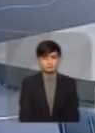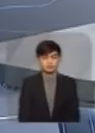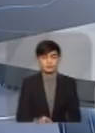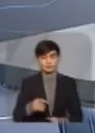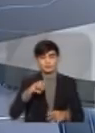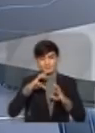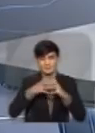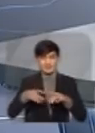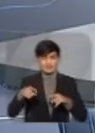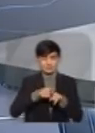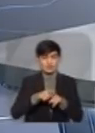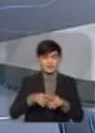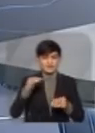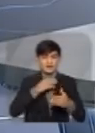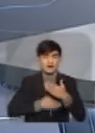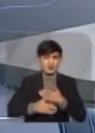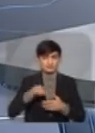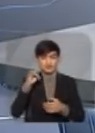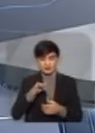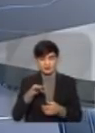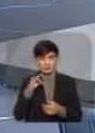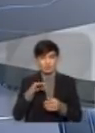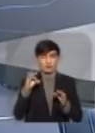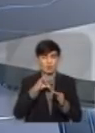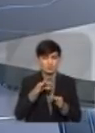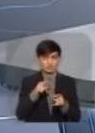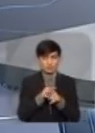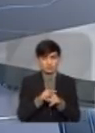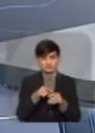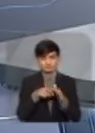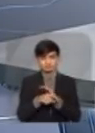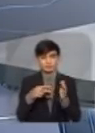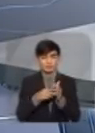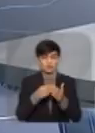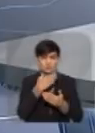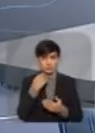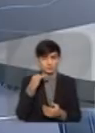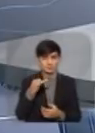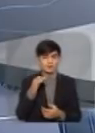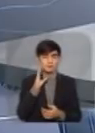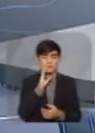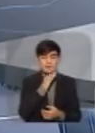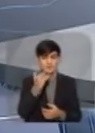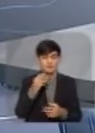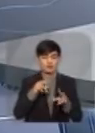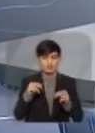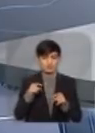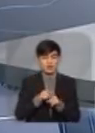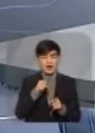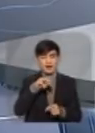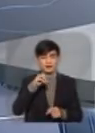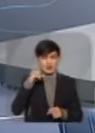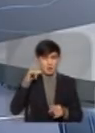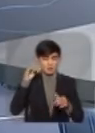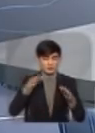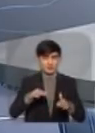Әлемде қуаныш пен бақыттың өлшемі жоқ, әсіресе ана бақытының. Атырауда дүниеге келгелі